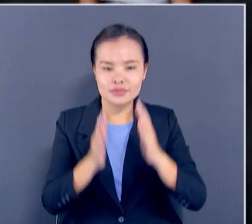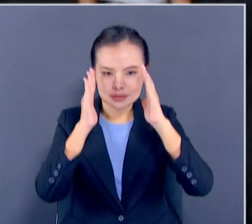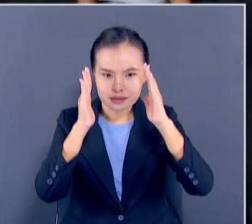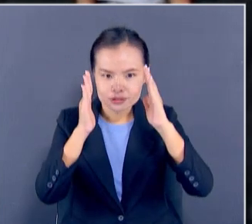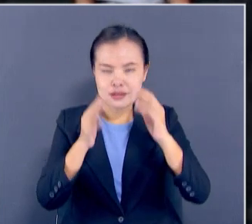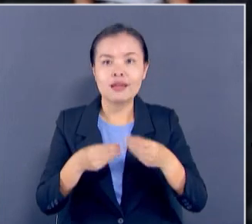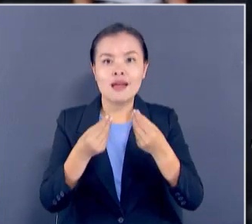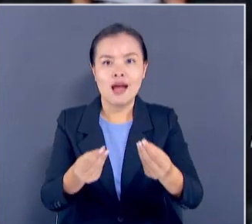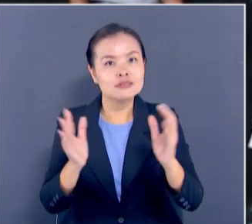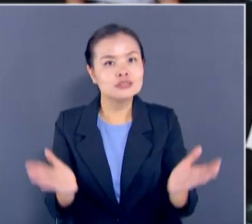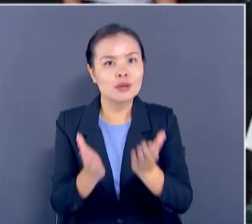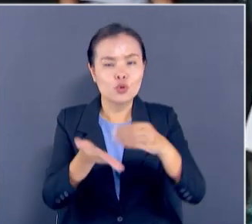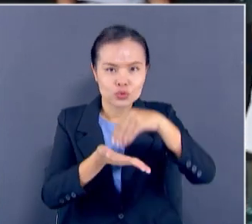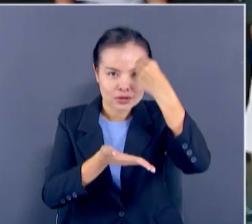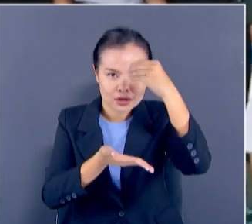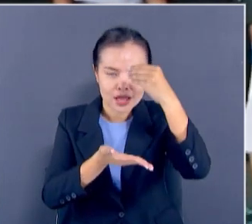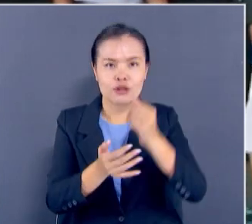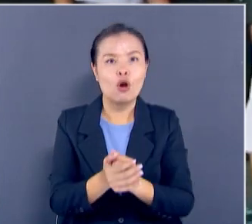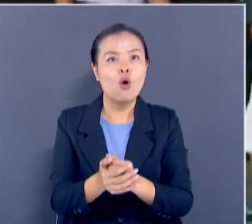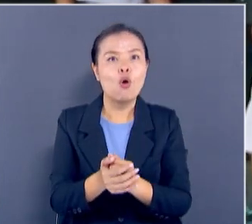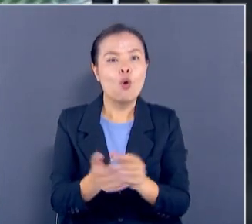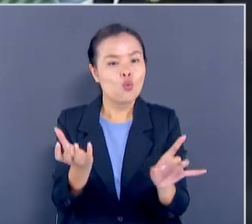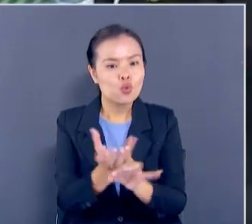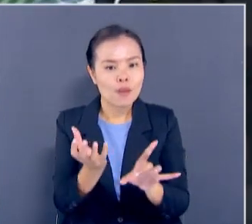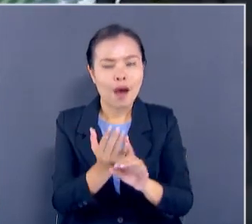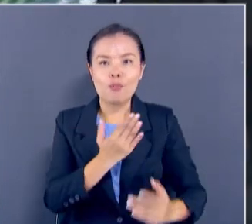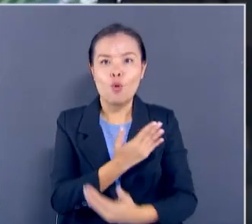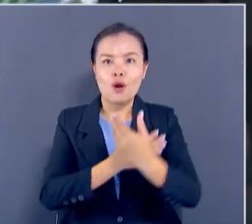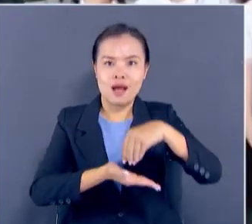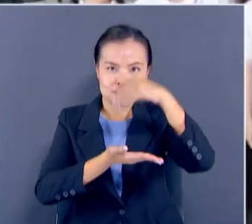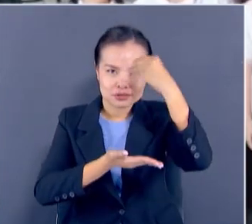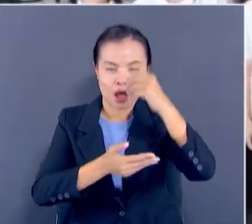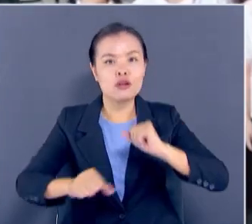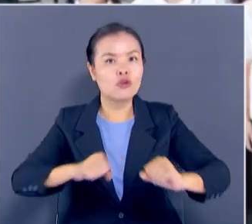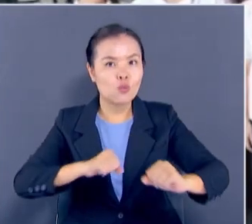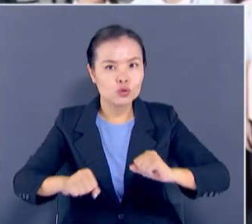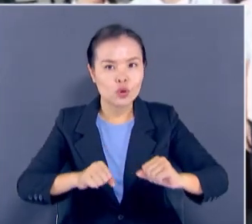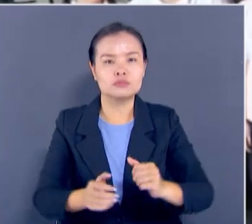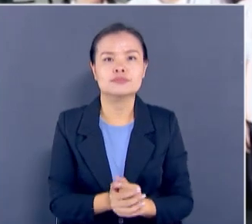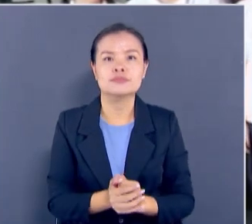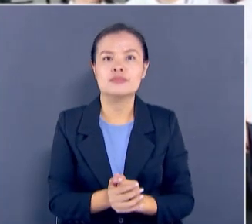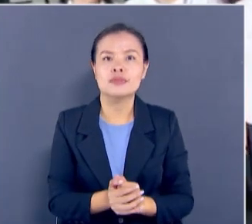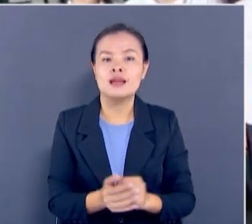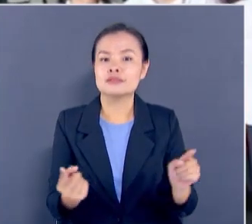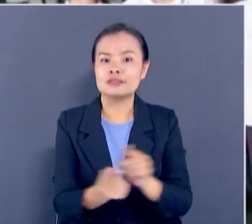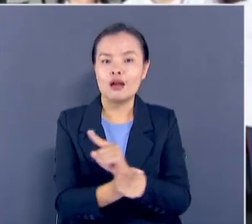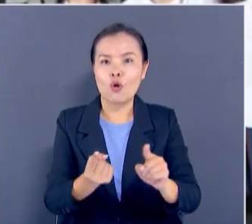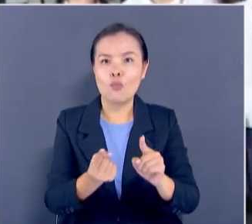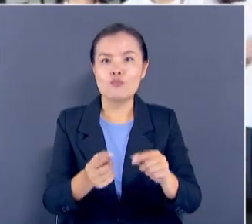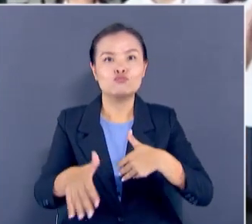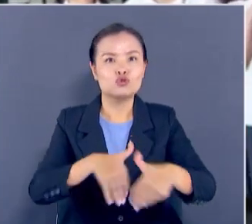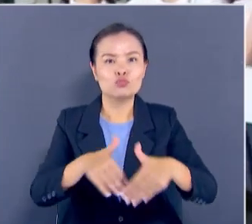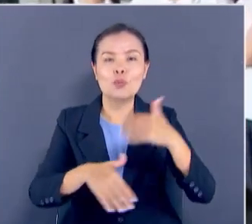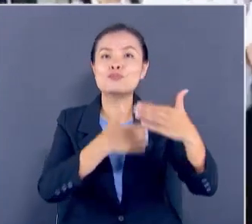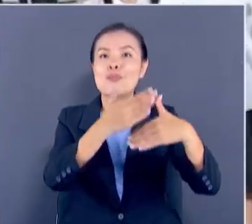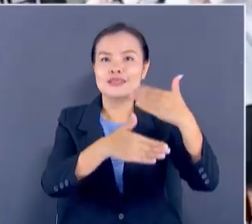ไม่สิ้นสุดสนับสนุนการเรียนรู้อย่างมีคุณภาพสร้างโอกาสทางการศึกษาของเยาวชนร่วมสร้างสรรค์สังคมและชุมชนแห่งการ